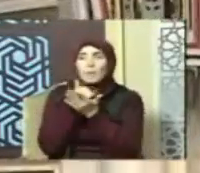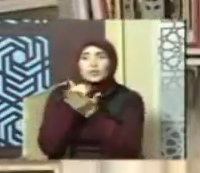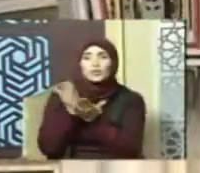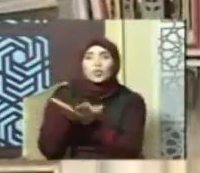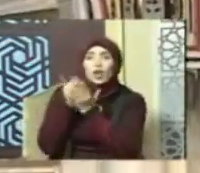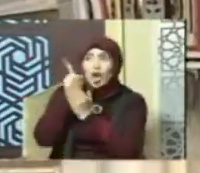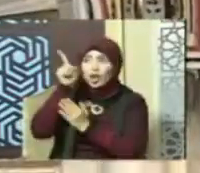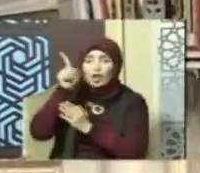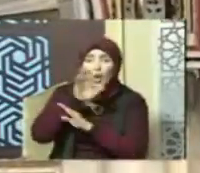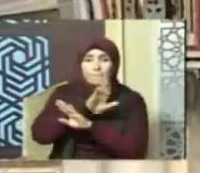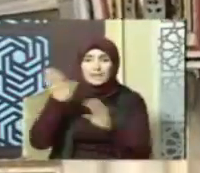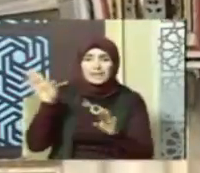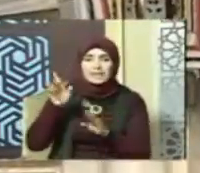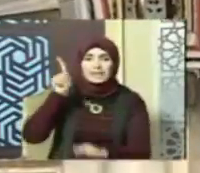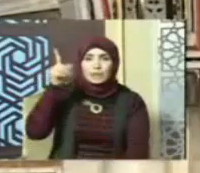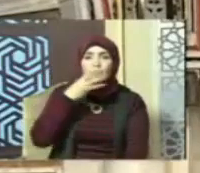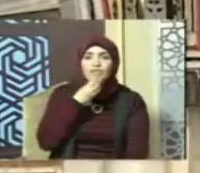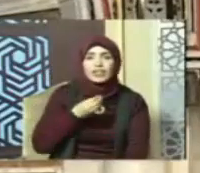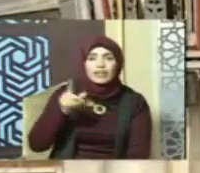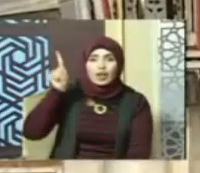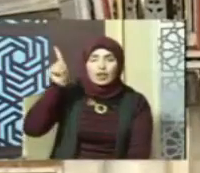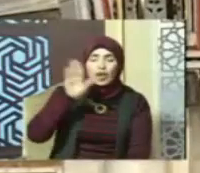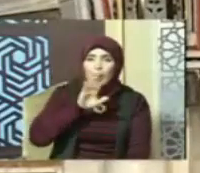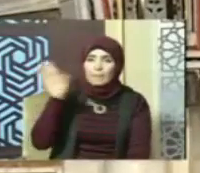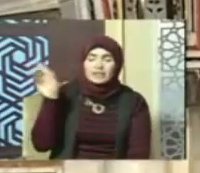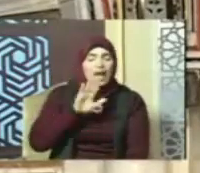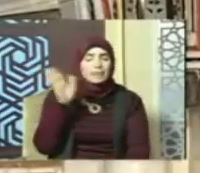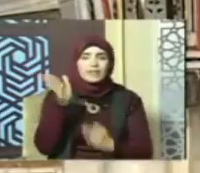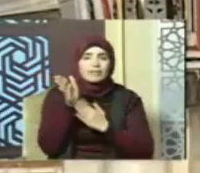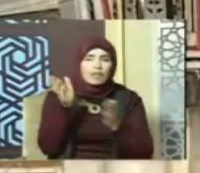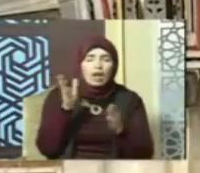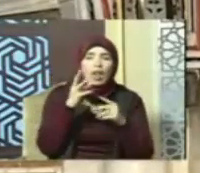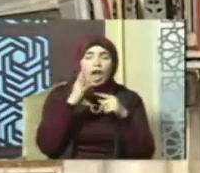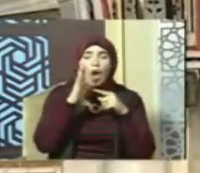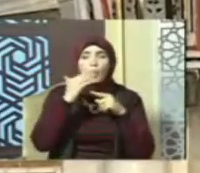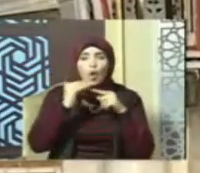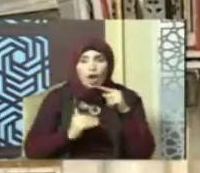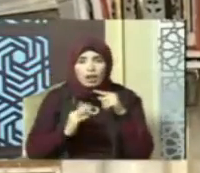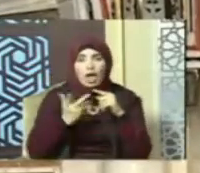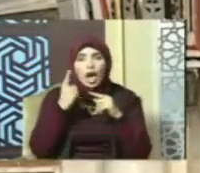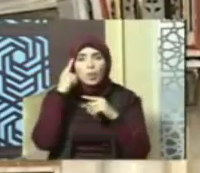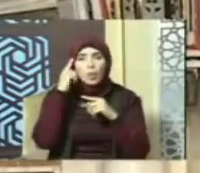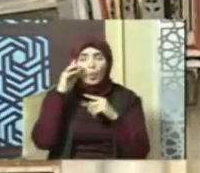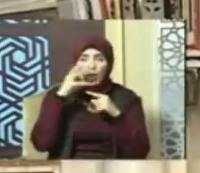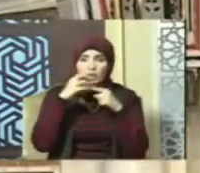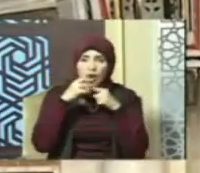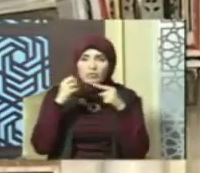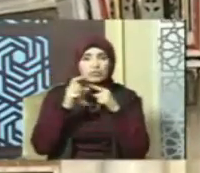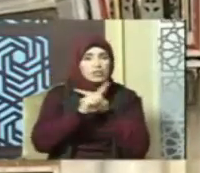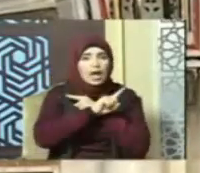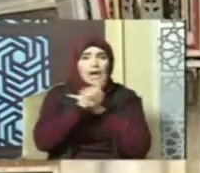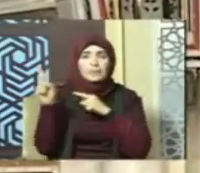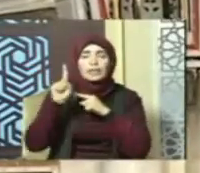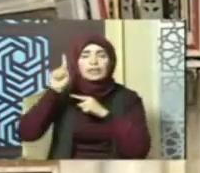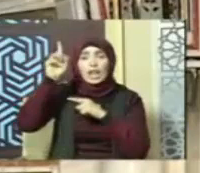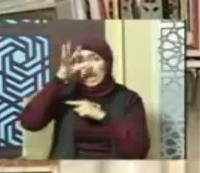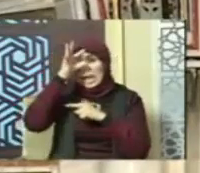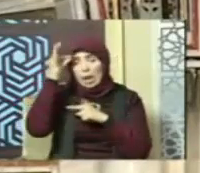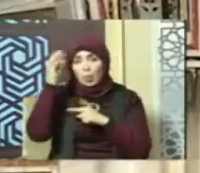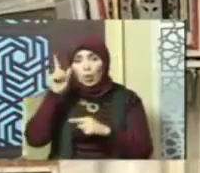ولا زل ولا ضل ولا مل ولا اختل. وإذا كان الله